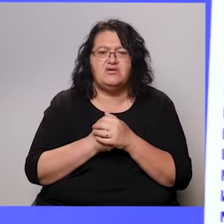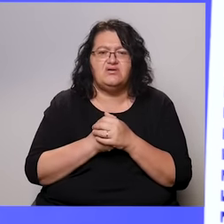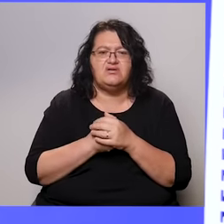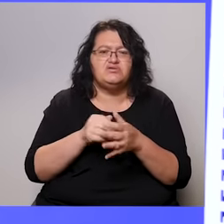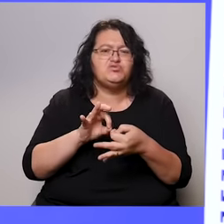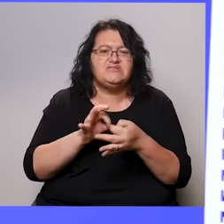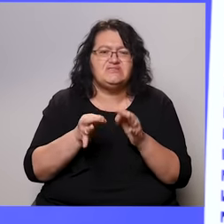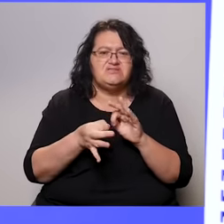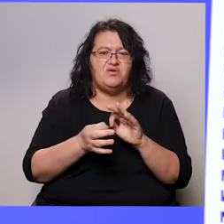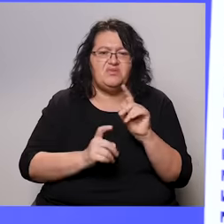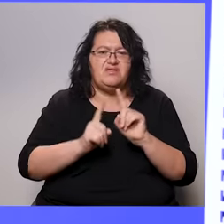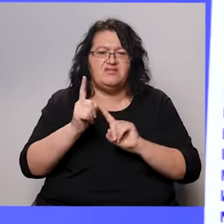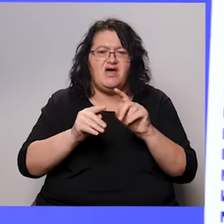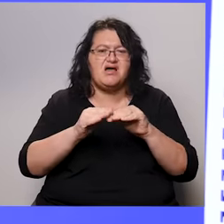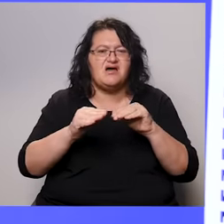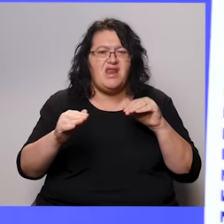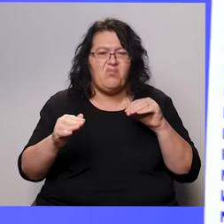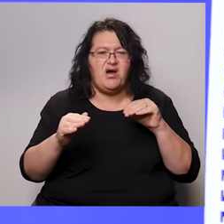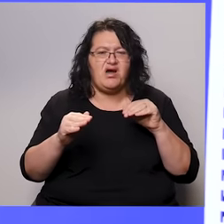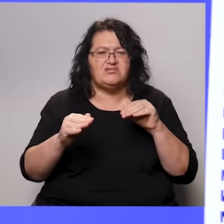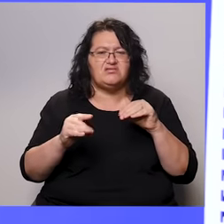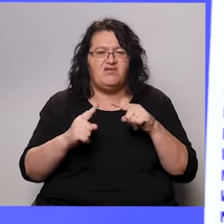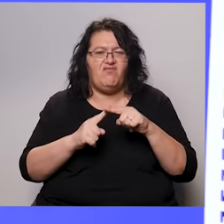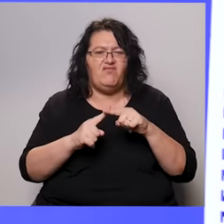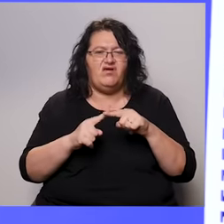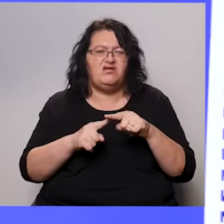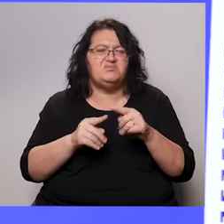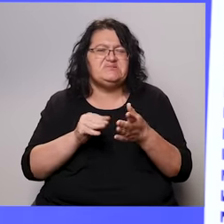Adică dacă la masă mie mi se părea